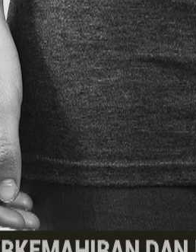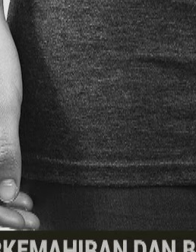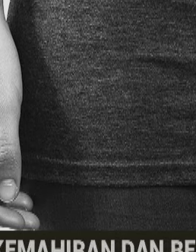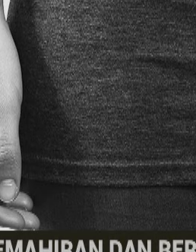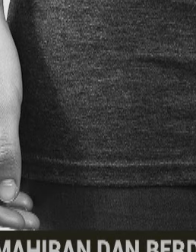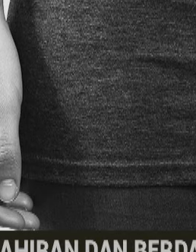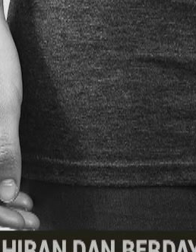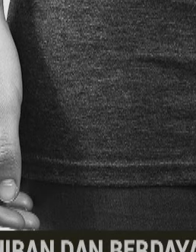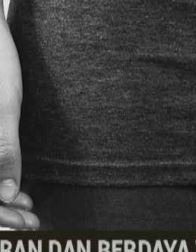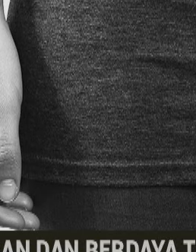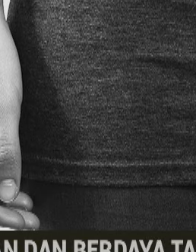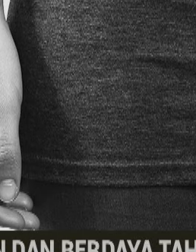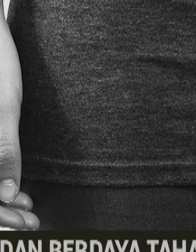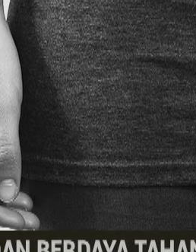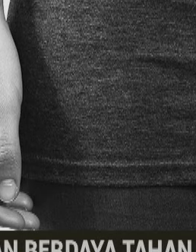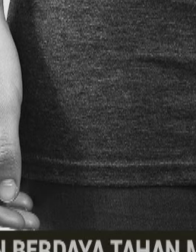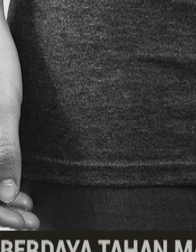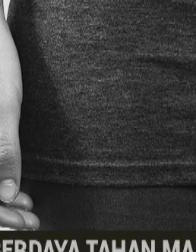digalakkan.